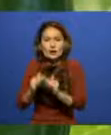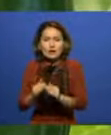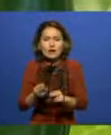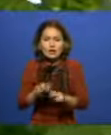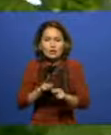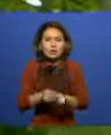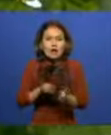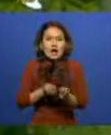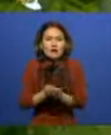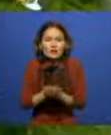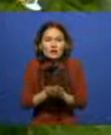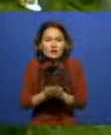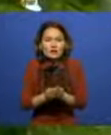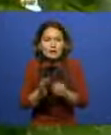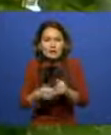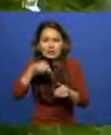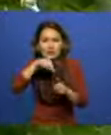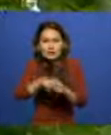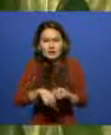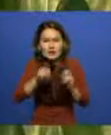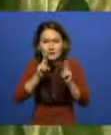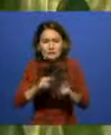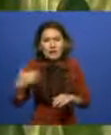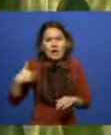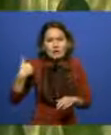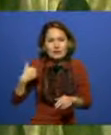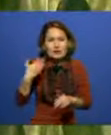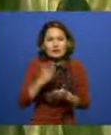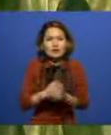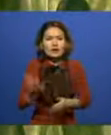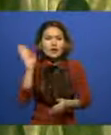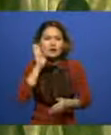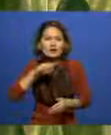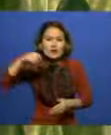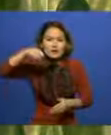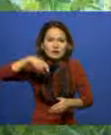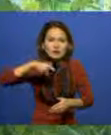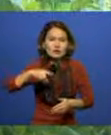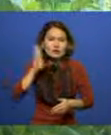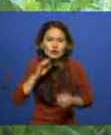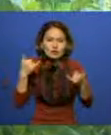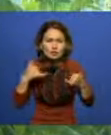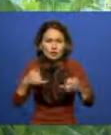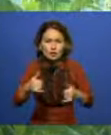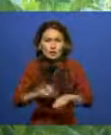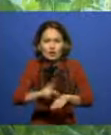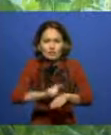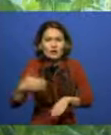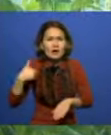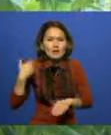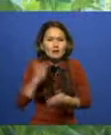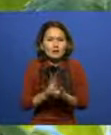түбіне топырақ емес, минералды тыңайтқыш мол арнайы материал салынады. Одан бөлек тамшылатып суару әдісі қолданылады. Мұның барлығы өнім көлемін